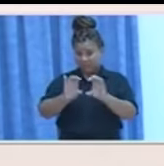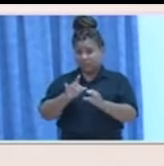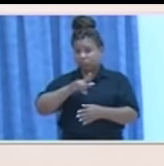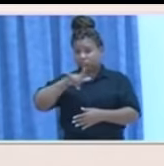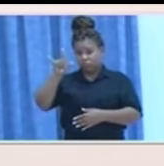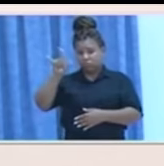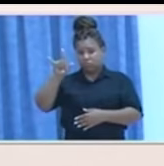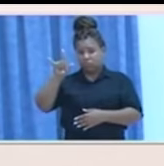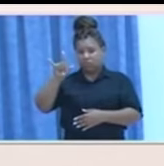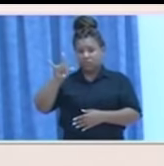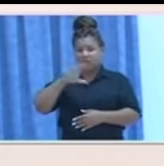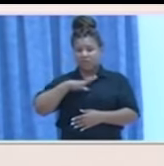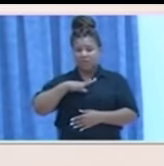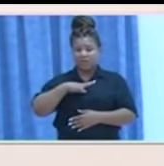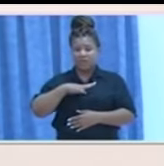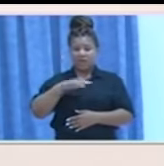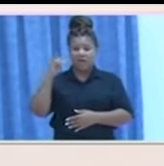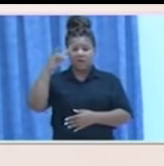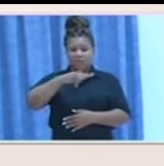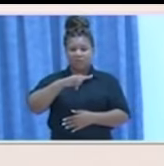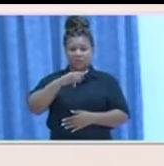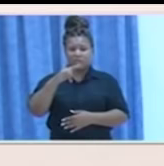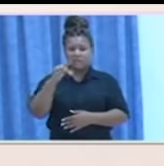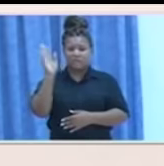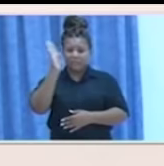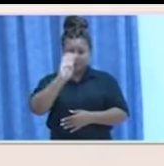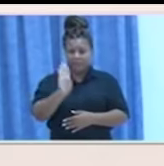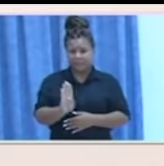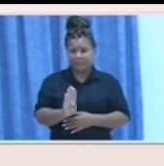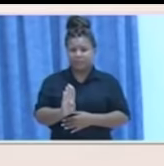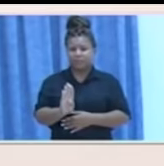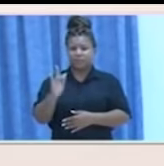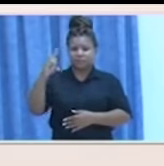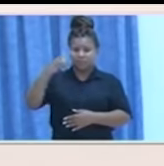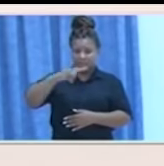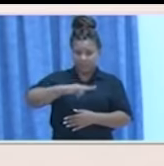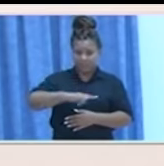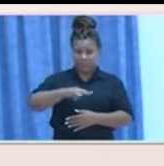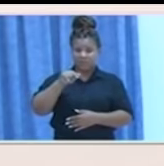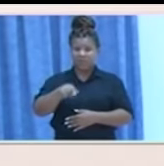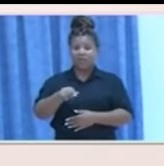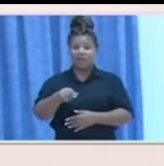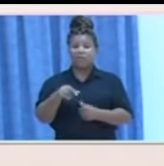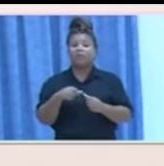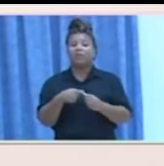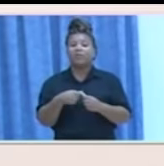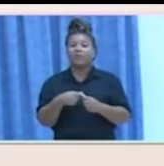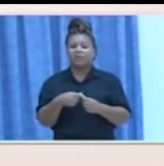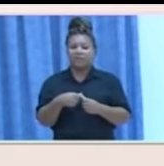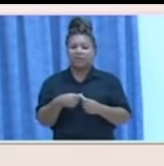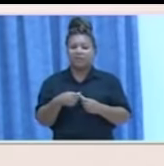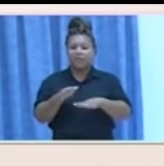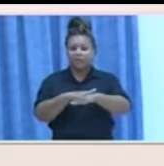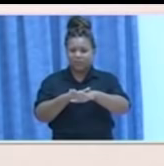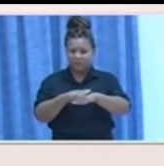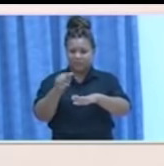peut faire un turnaround time 2h de temps. Il n'y a pas aucun passager là-dedans. Quand je suis nous mettons les qui cabent, c'est un bon passager ici,